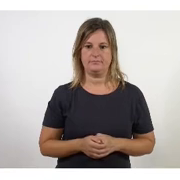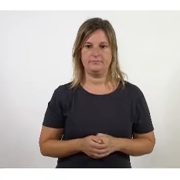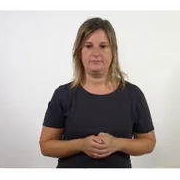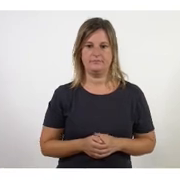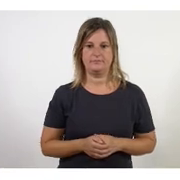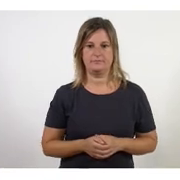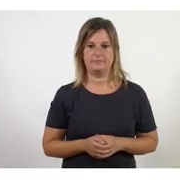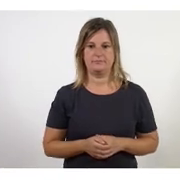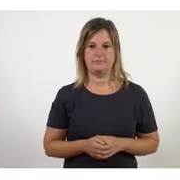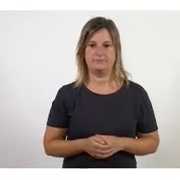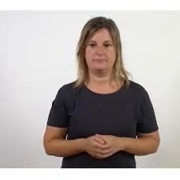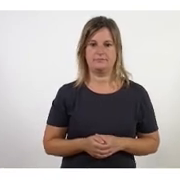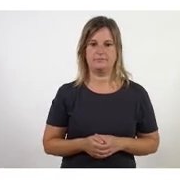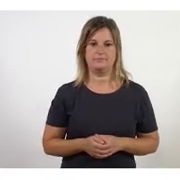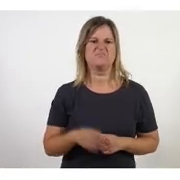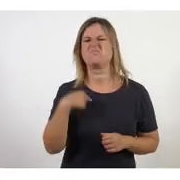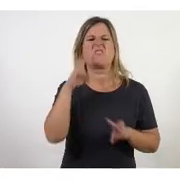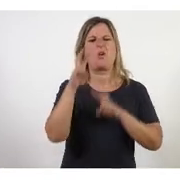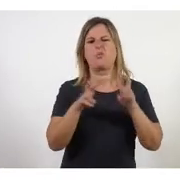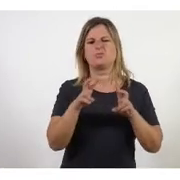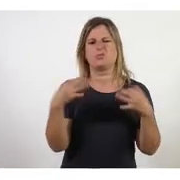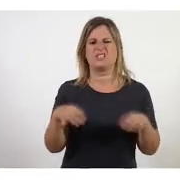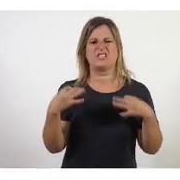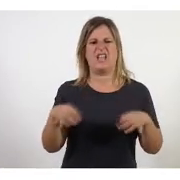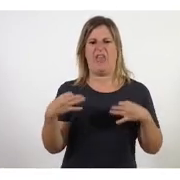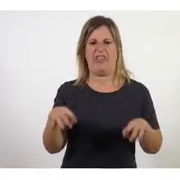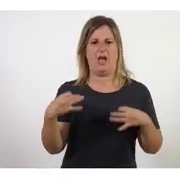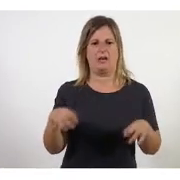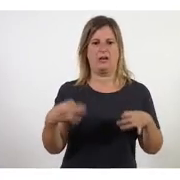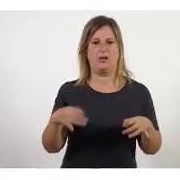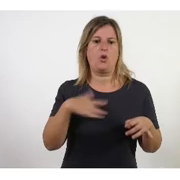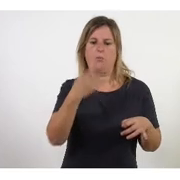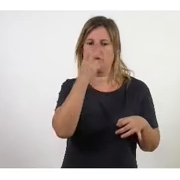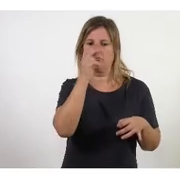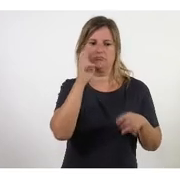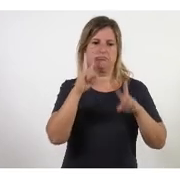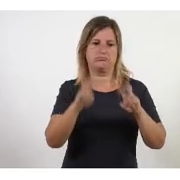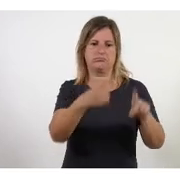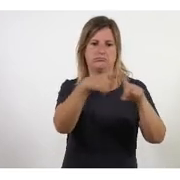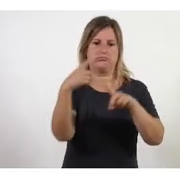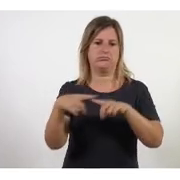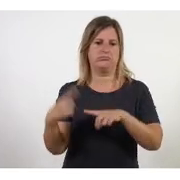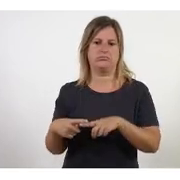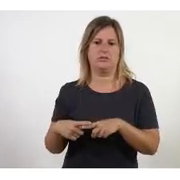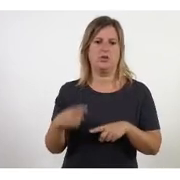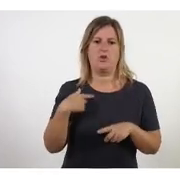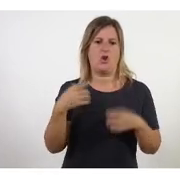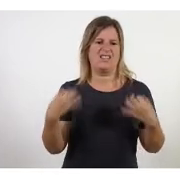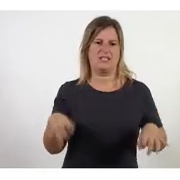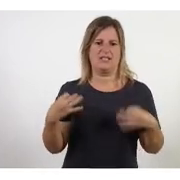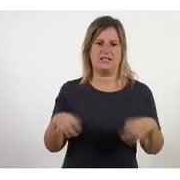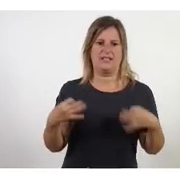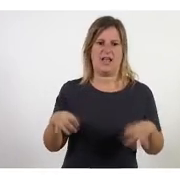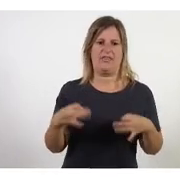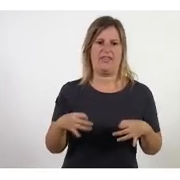Jo aquí vaig a l'estàndard, cadascú de vosaltres podeu investigar la resta, vale, de tipus de subtítols. Me'n vaig a l'estàndard i el